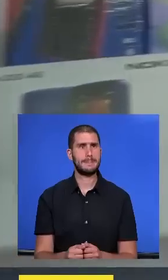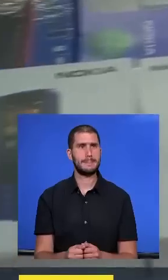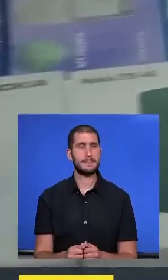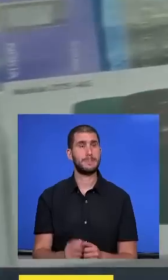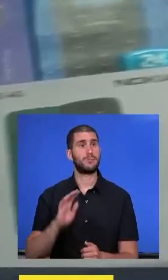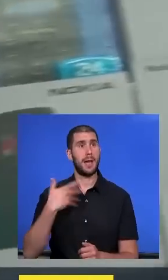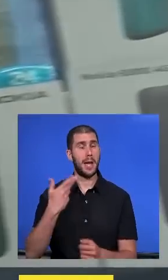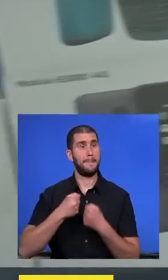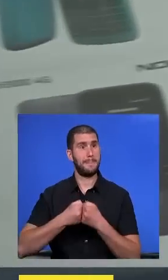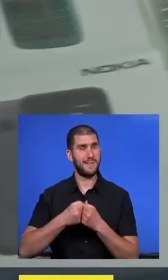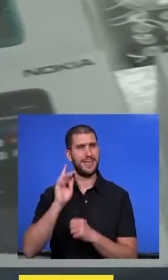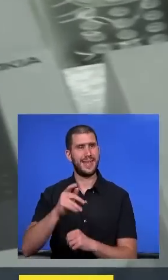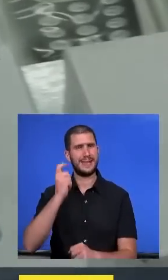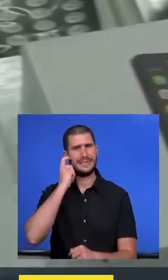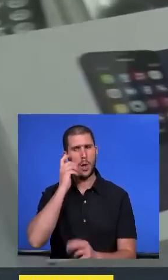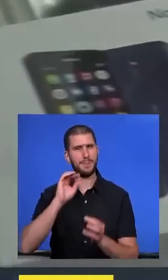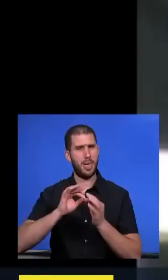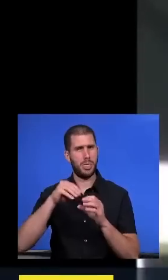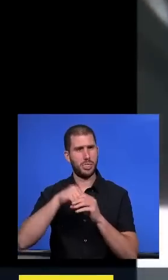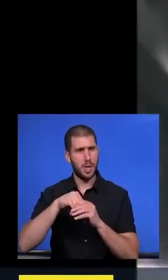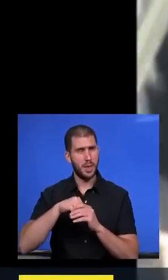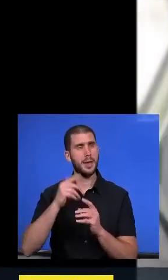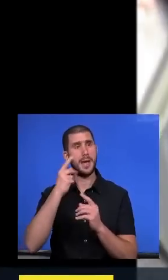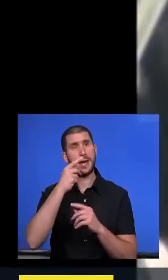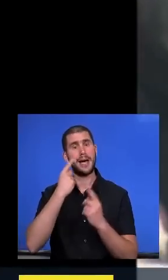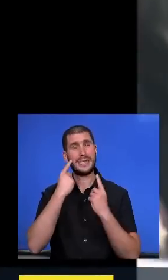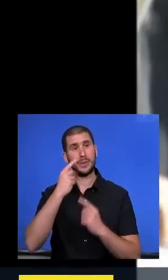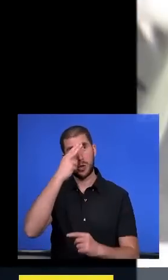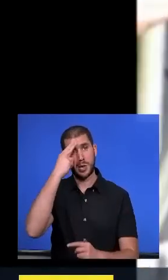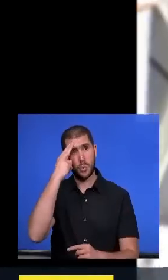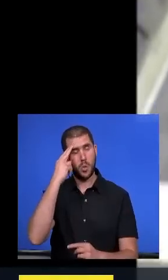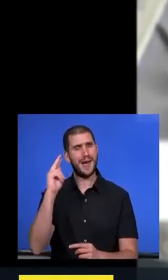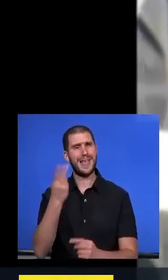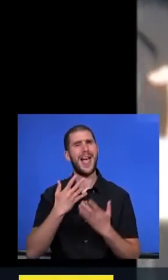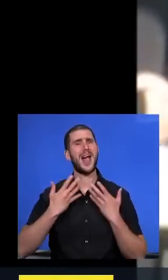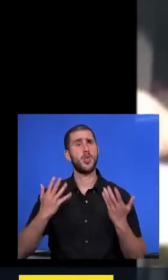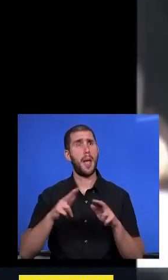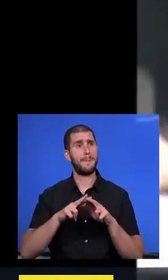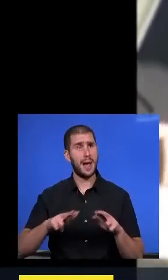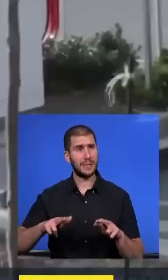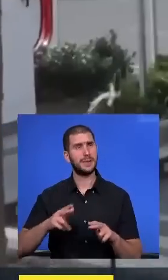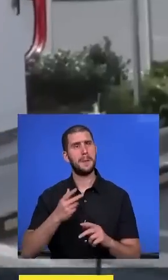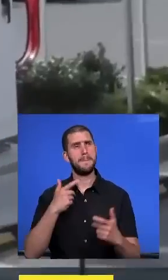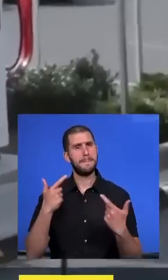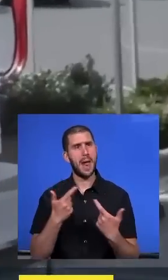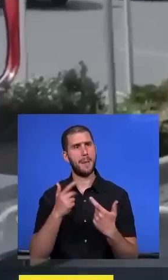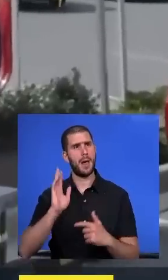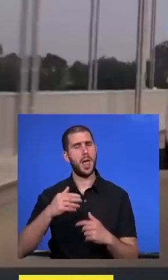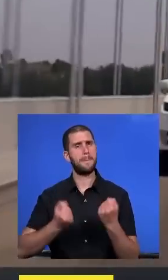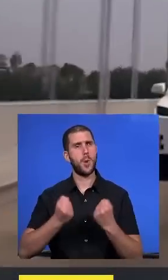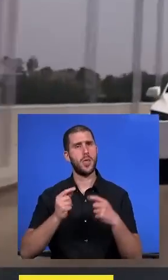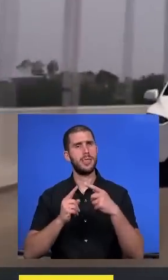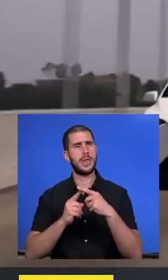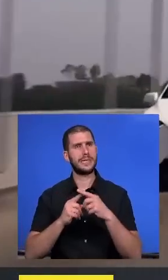אחרי המאבק נגד סלולרי עם אינטרנט, בחסידות גור, הקהילה החסידית הגדולה בארץ, הכריזו מלחמה על מכוניות